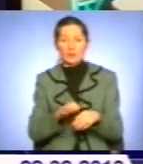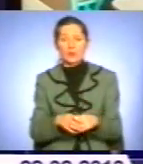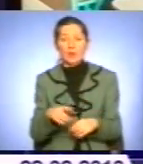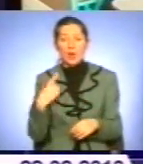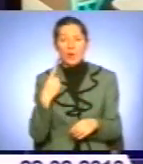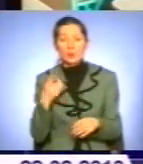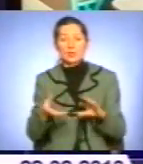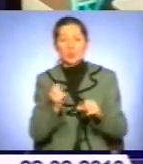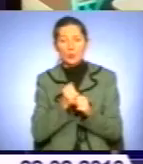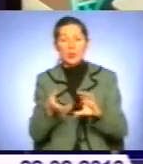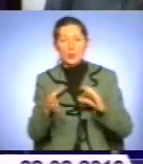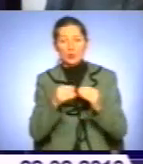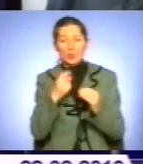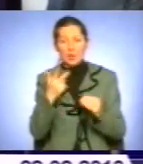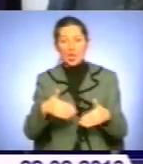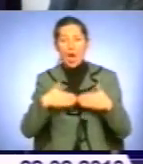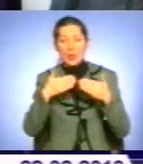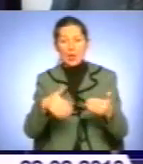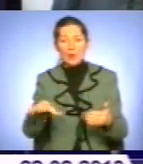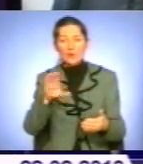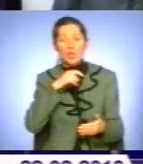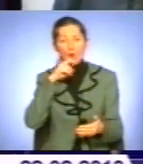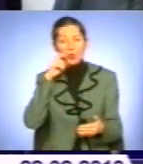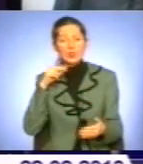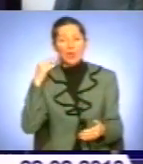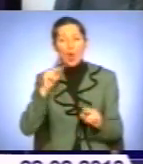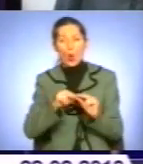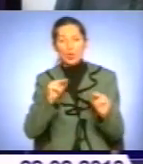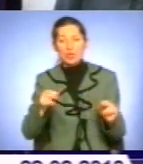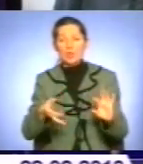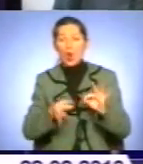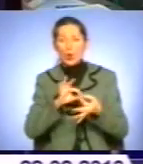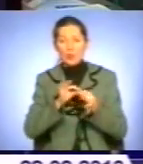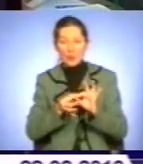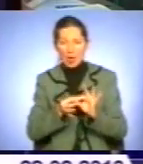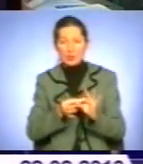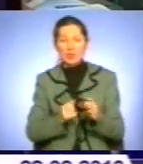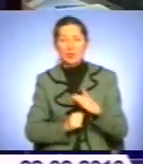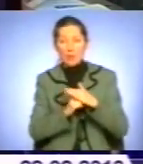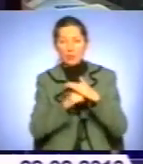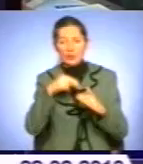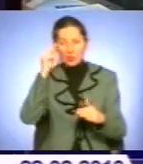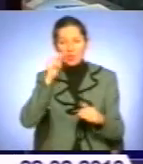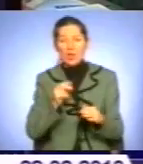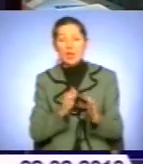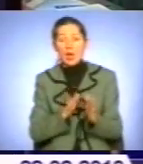Області підбили підсумки третього етапу всеукраїнських учнівських олімпіад з базових навчальних дисциплін у